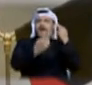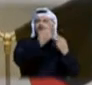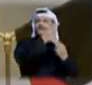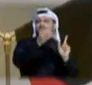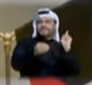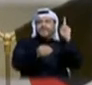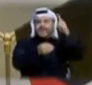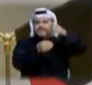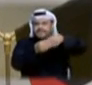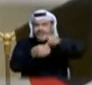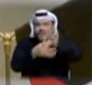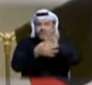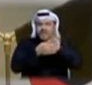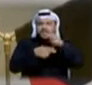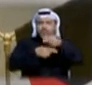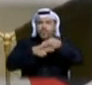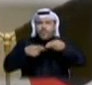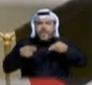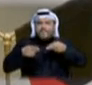روابط عديدة